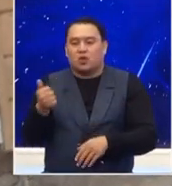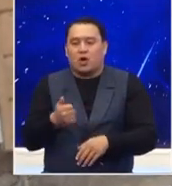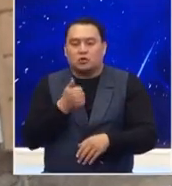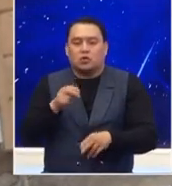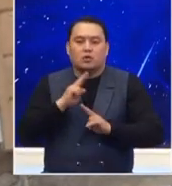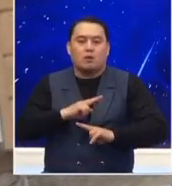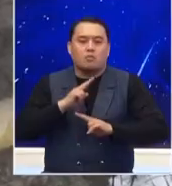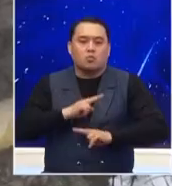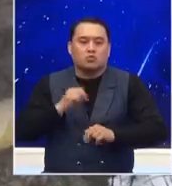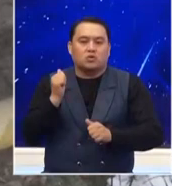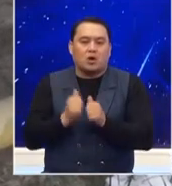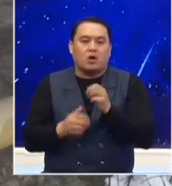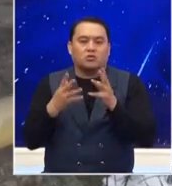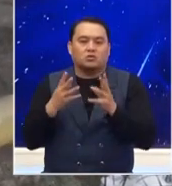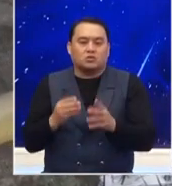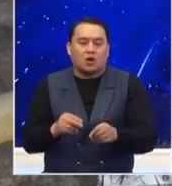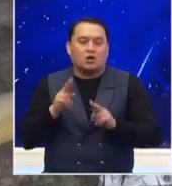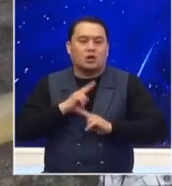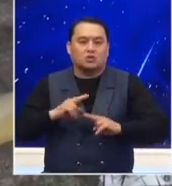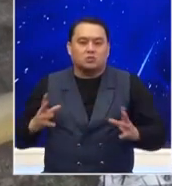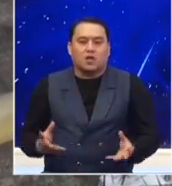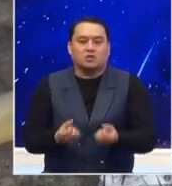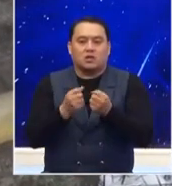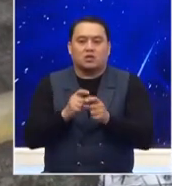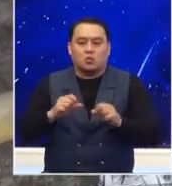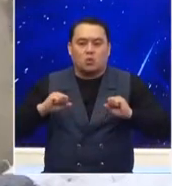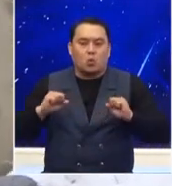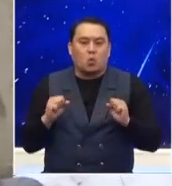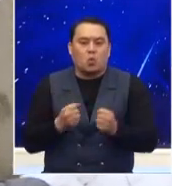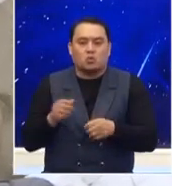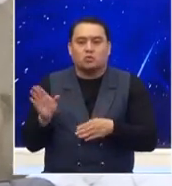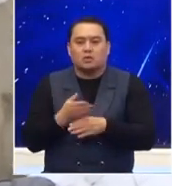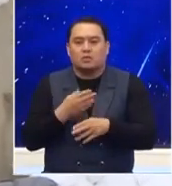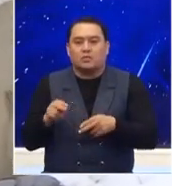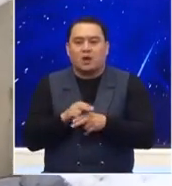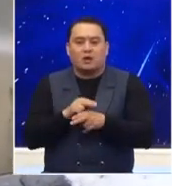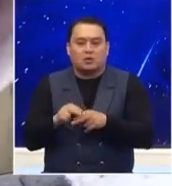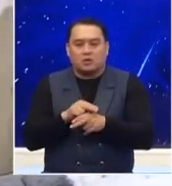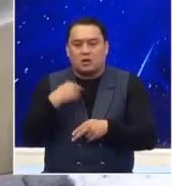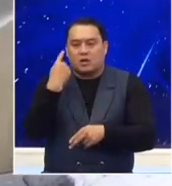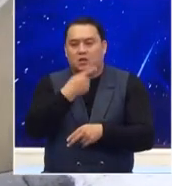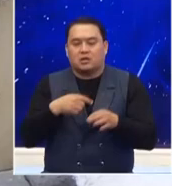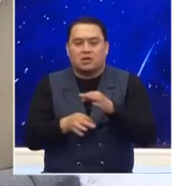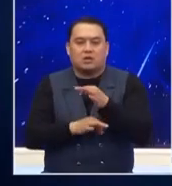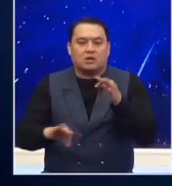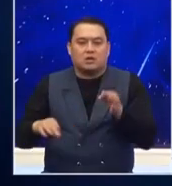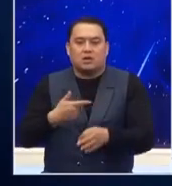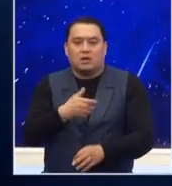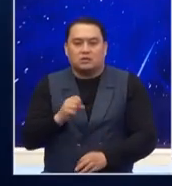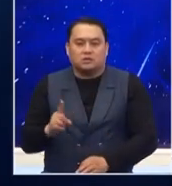время приходится в буквальном смысле слова спасать людей от холода, устраняя неполадки на линии газопровода.